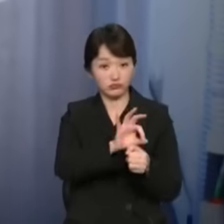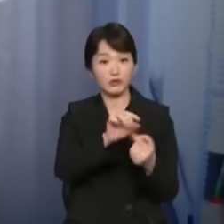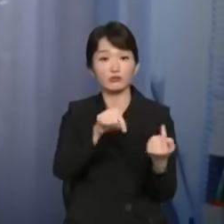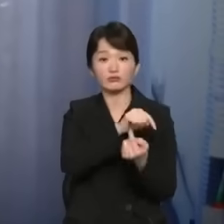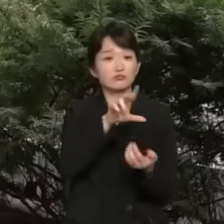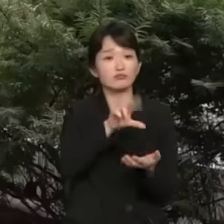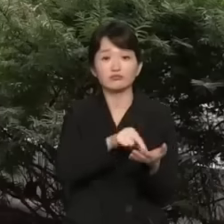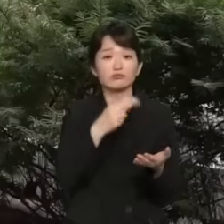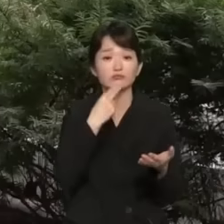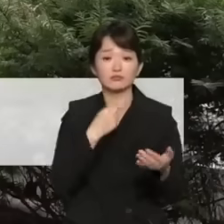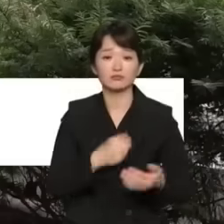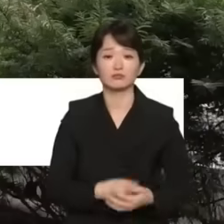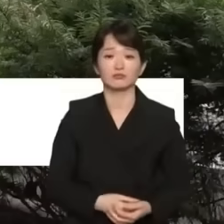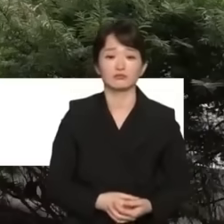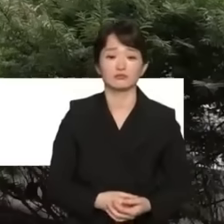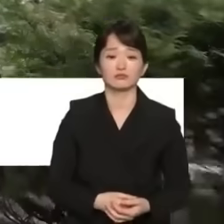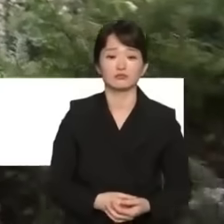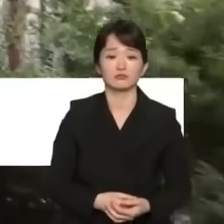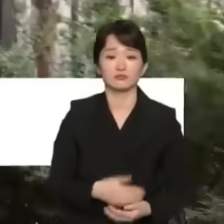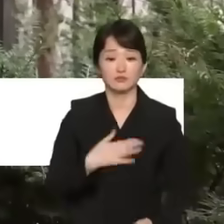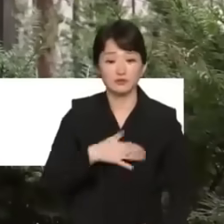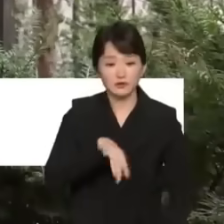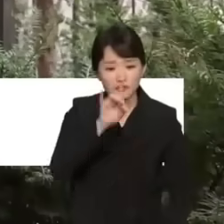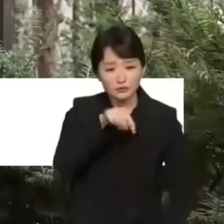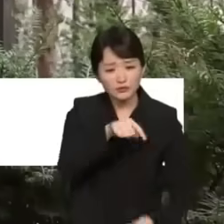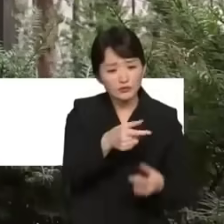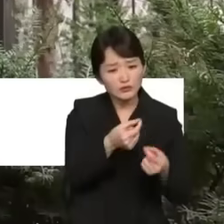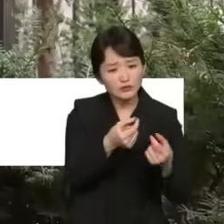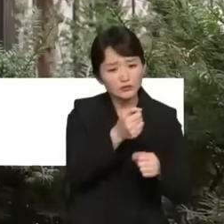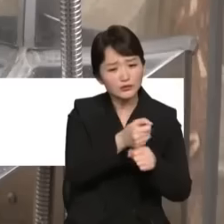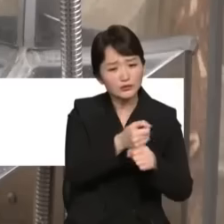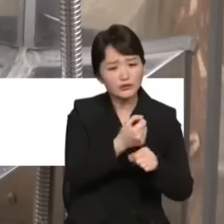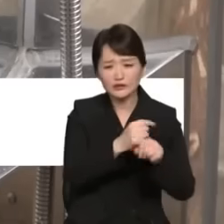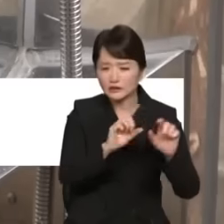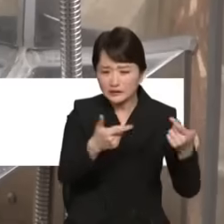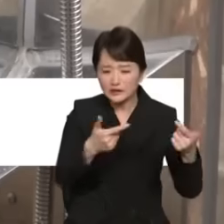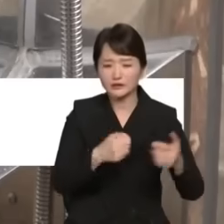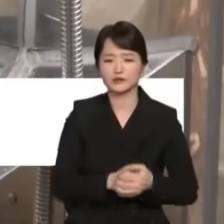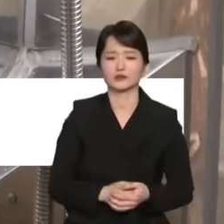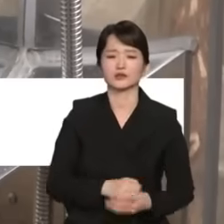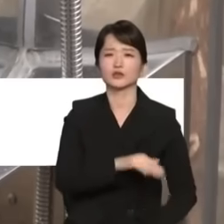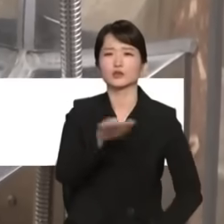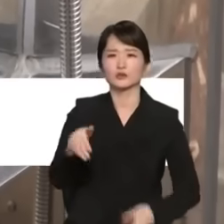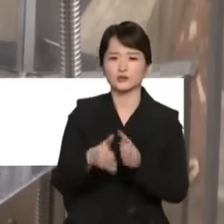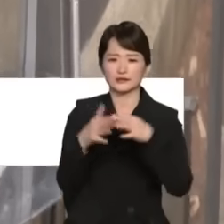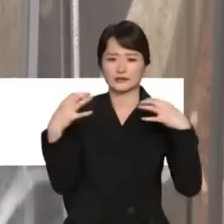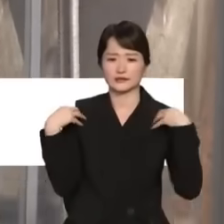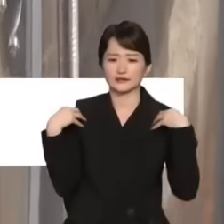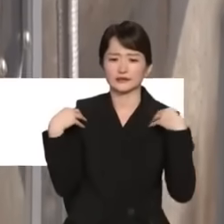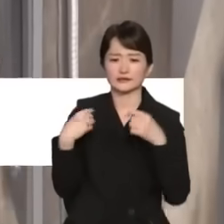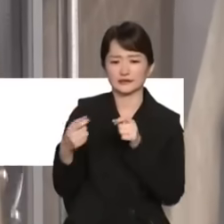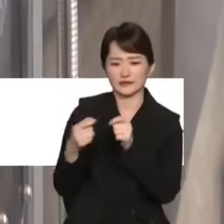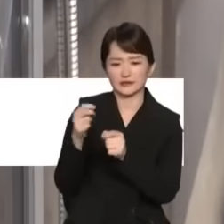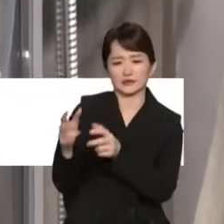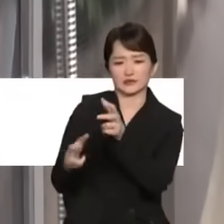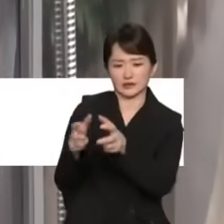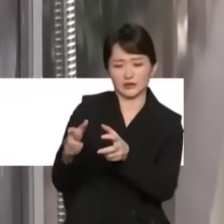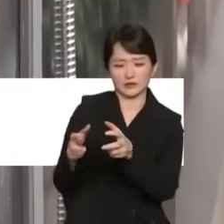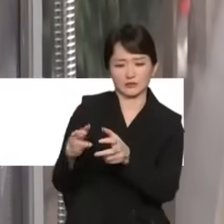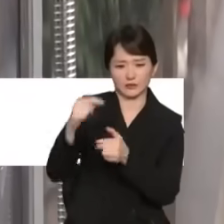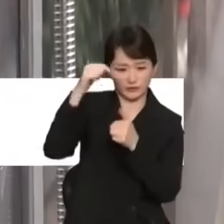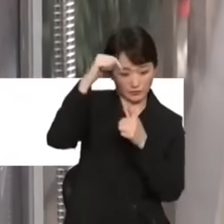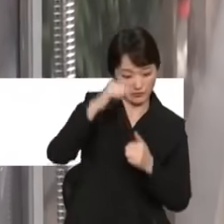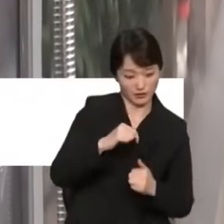했습니다. 제가 처음부터 이걸 만들어서 어떻게 찾아가는 것도 아니고 사실은 이제 우리 이제 실제 부정 사업을 이렇게 계속 내려온 거였고 근데